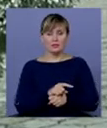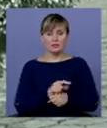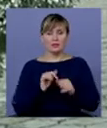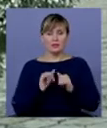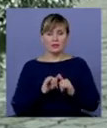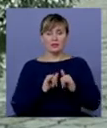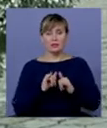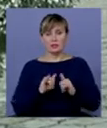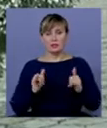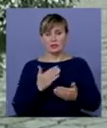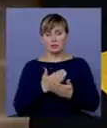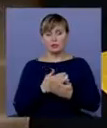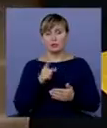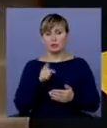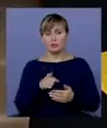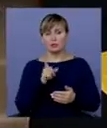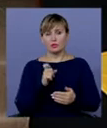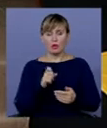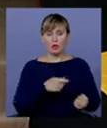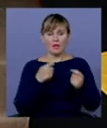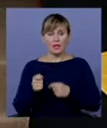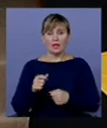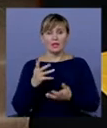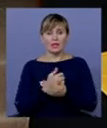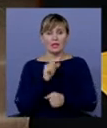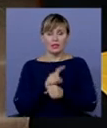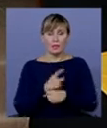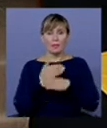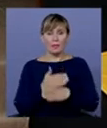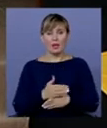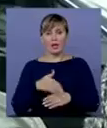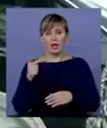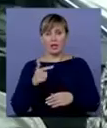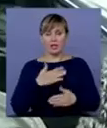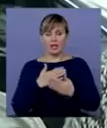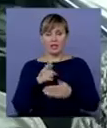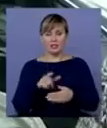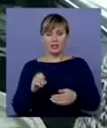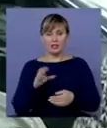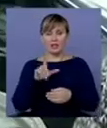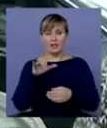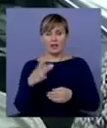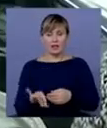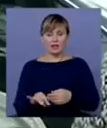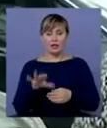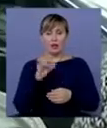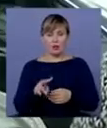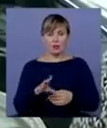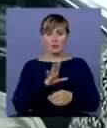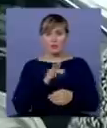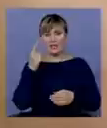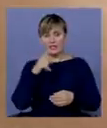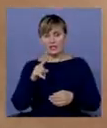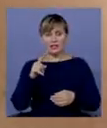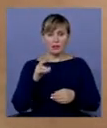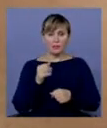произвести, например, 1100 авосик. Найти заказчиков многодетным мамам помогает гражданский активист Евгений Мухамеджанов. Он и стал инициатором